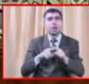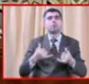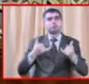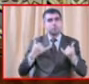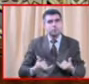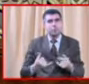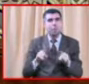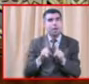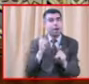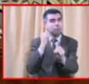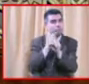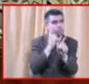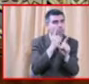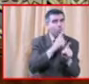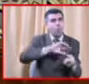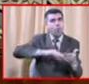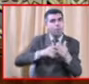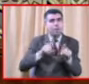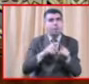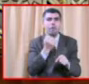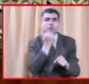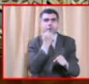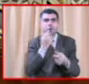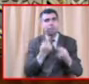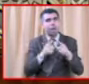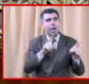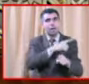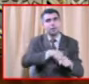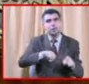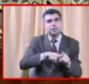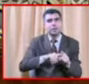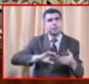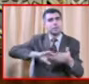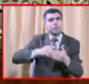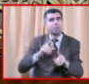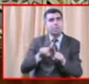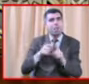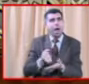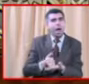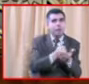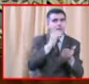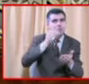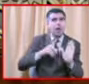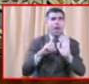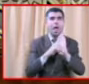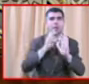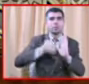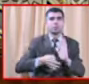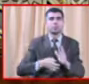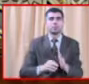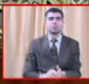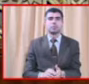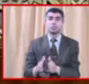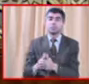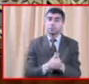يتخذ كل إجراءات صحيحية والتي ستطور هذه العملية وفق ما ينص عليه القانون. شكرا للجميع.